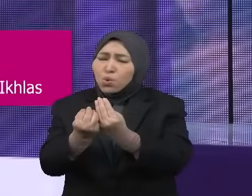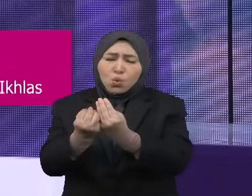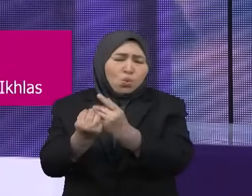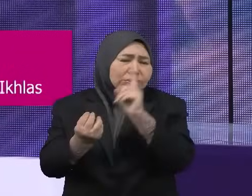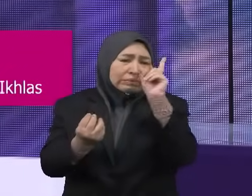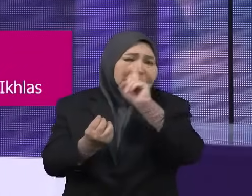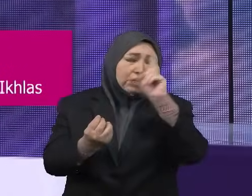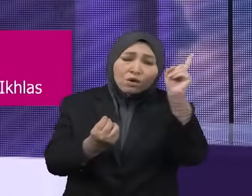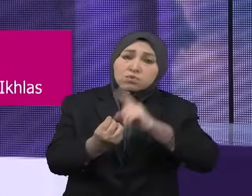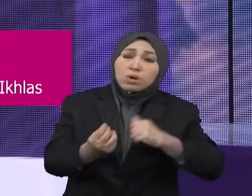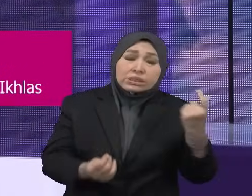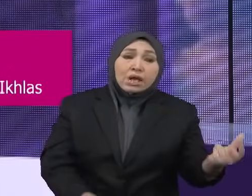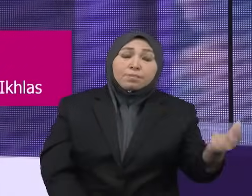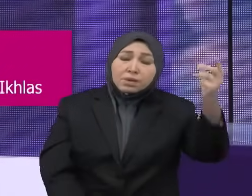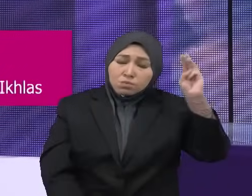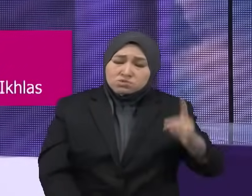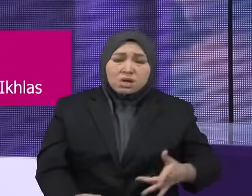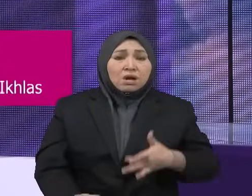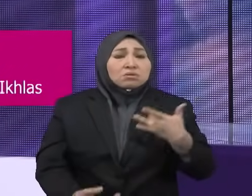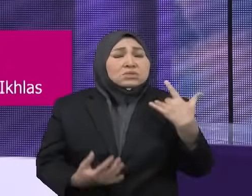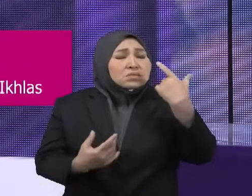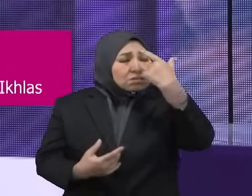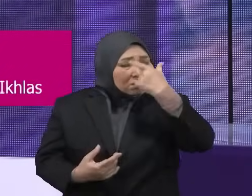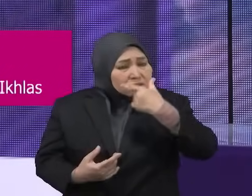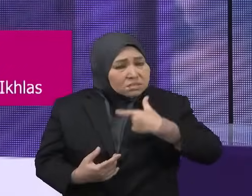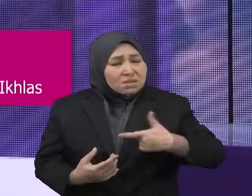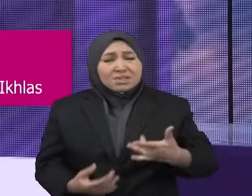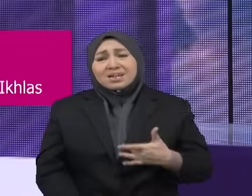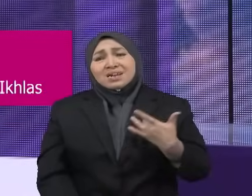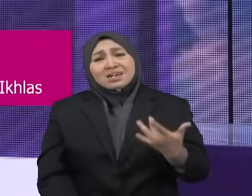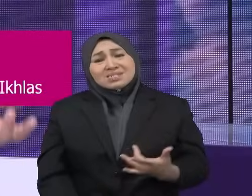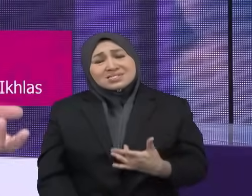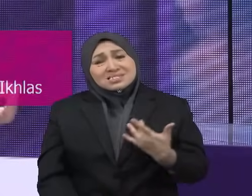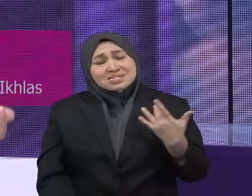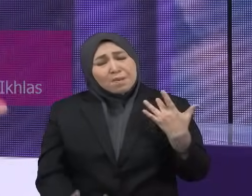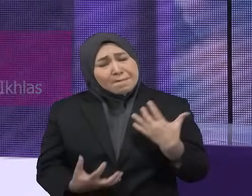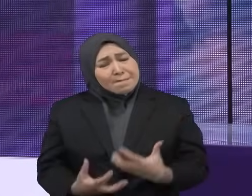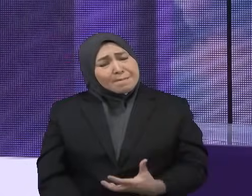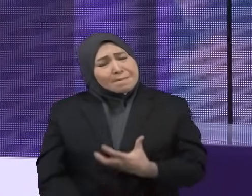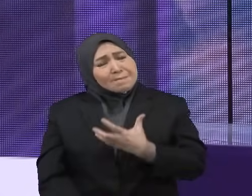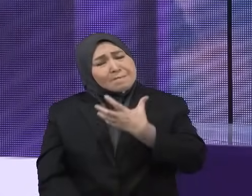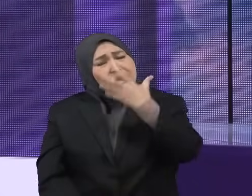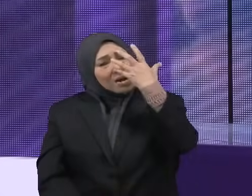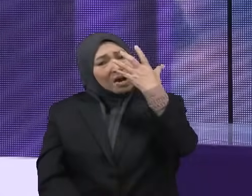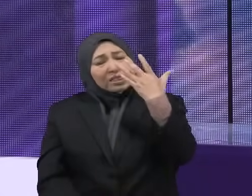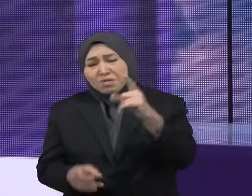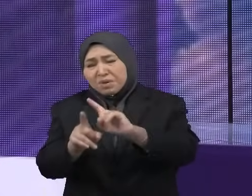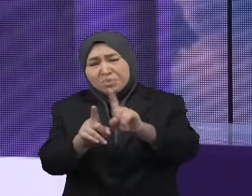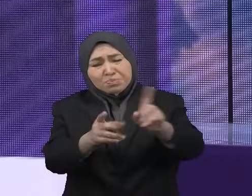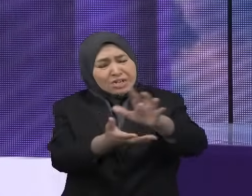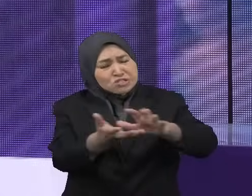Nabi Musa dengan rasa sedih, dengan rasa rasa marah Ustaz ya. Ada pelbagai perasaan di